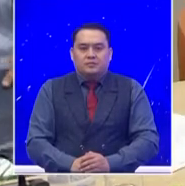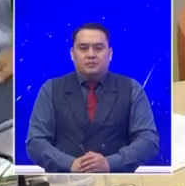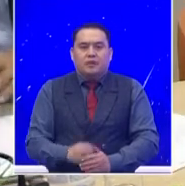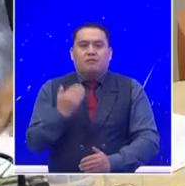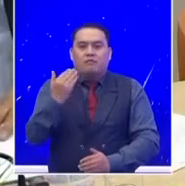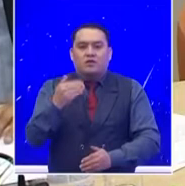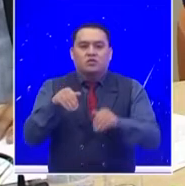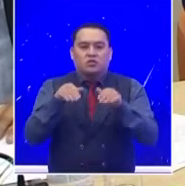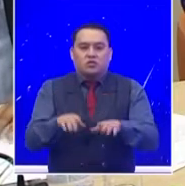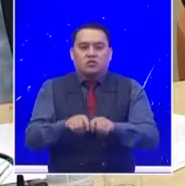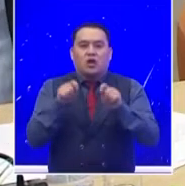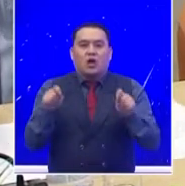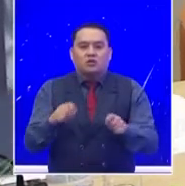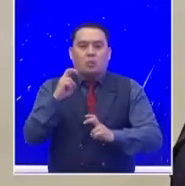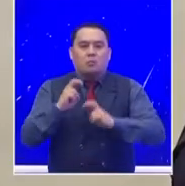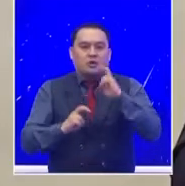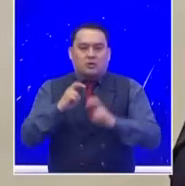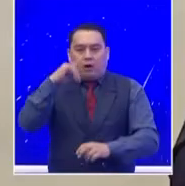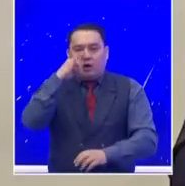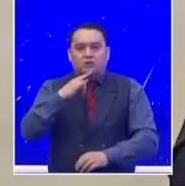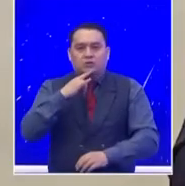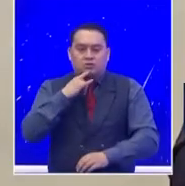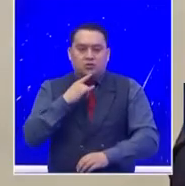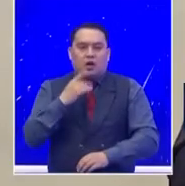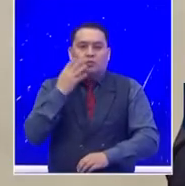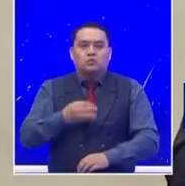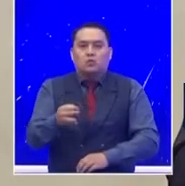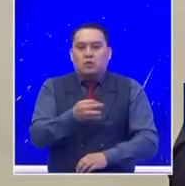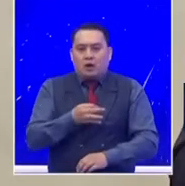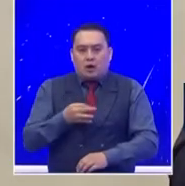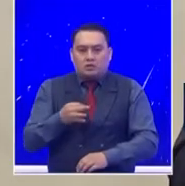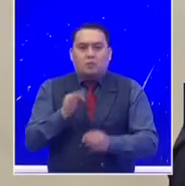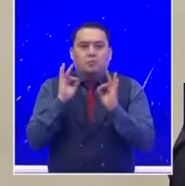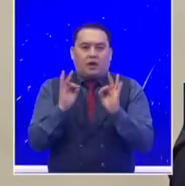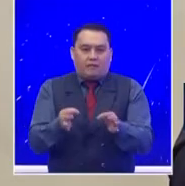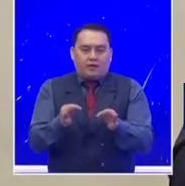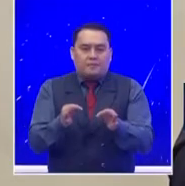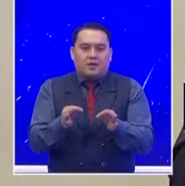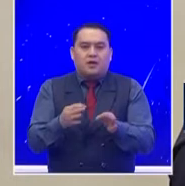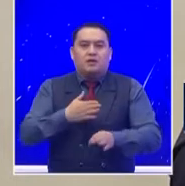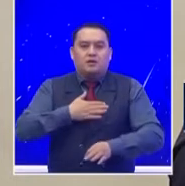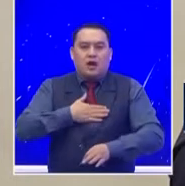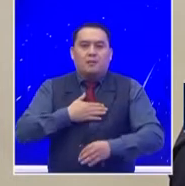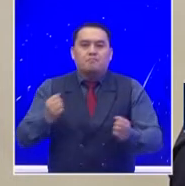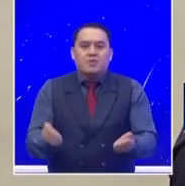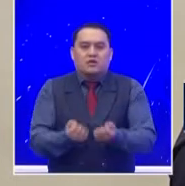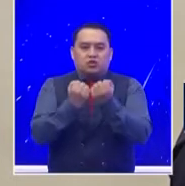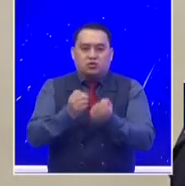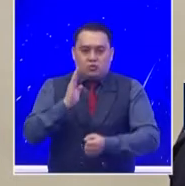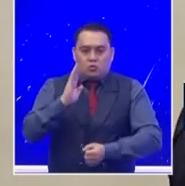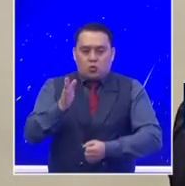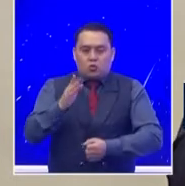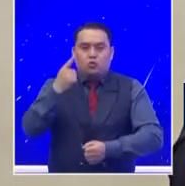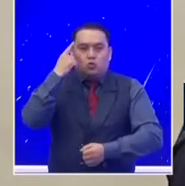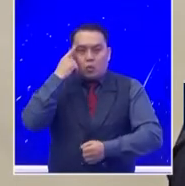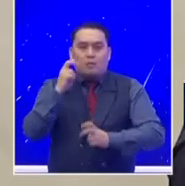Ваше решение о создании такого предприятия в Казахстане, в частности в Алматинской области, правильное. Со своей стороны мы поддержим вас, считая,